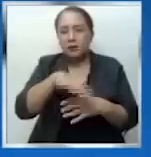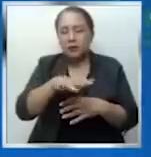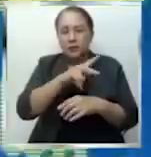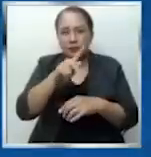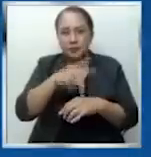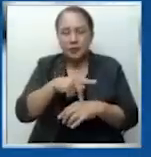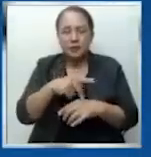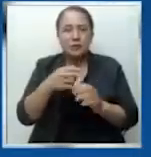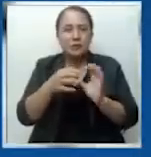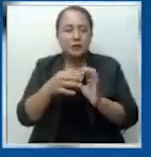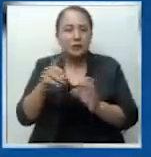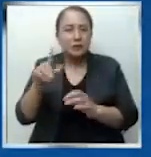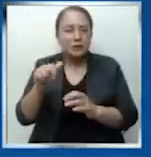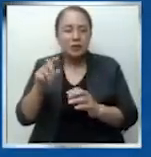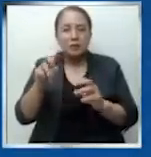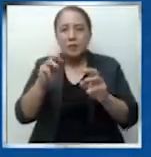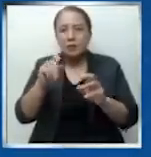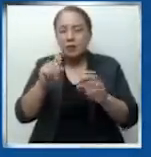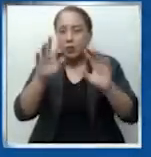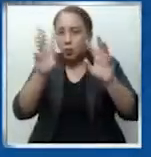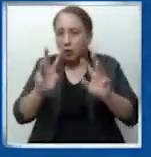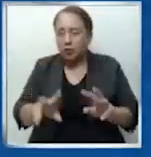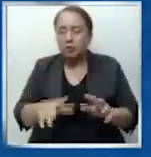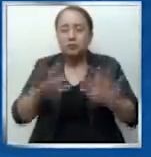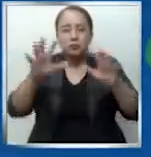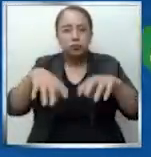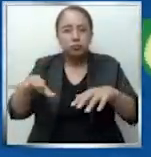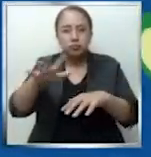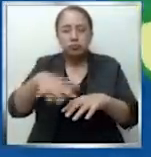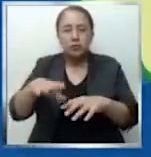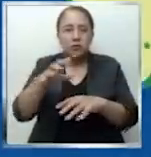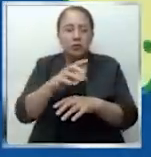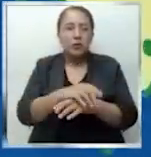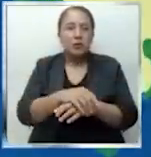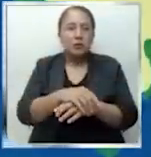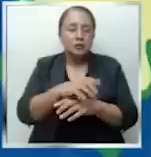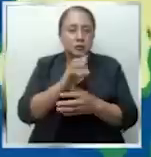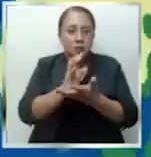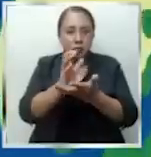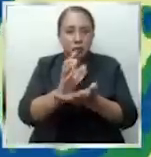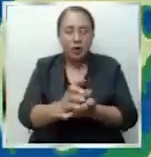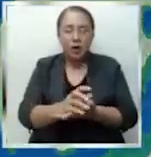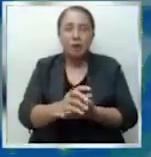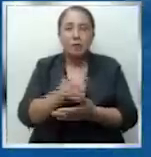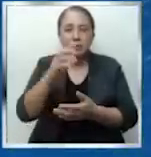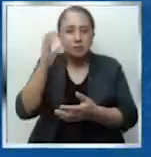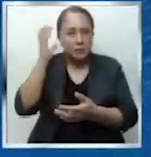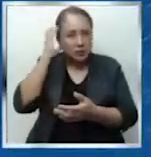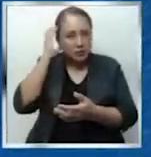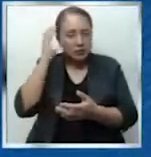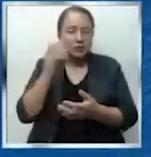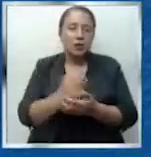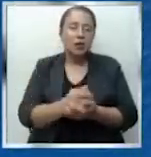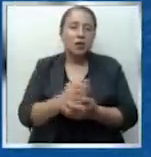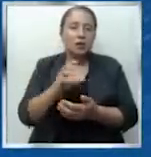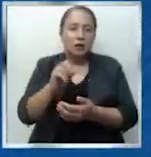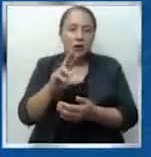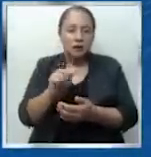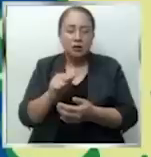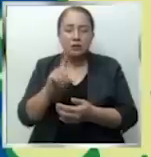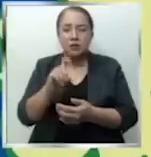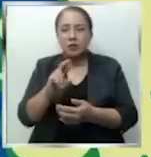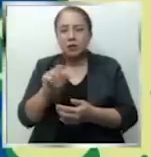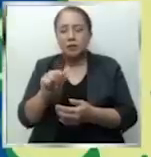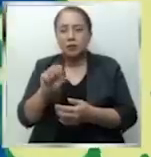sa datos ng Metro Weather, uulanin bukas sa ilang bahagi ng Zamboanga Peninsula, Northern Mindanao, Caraga, Davao Region, BARMM at SOC